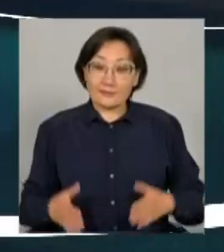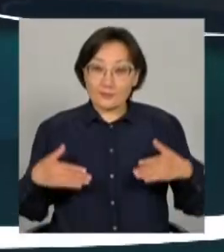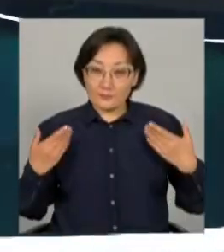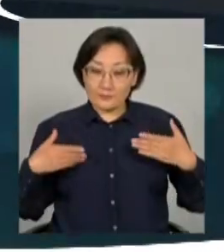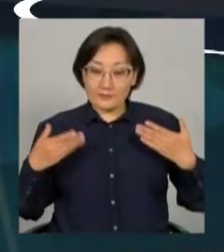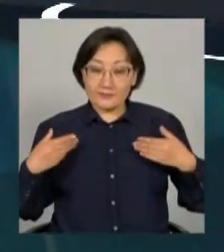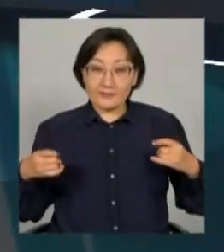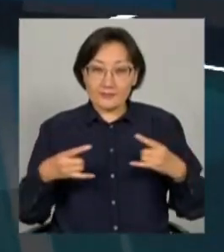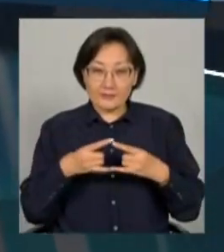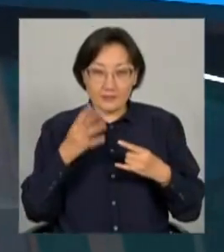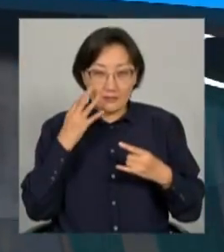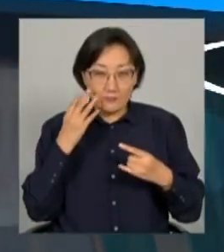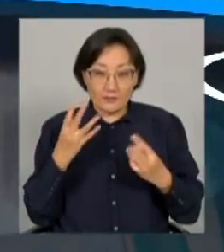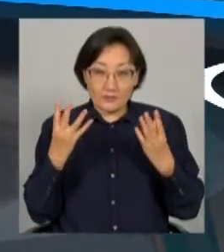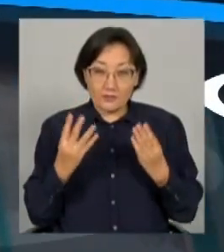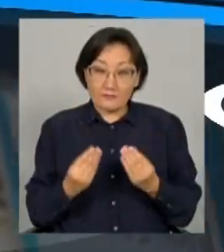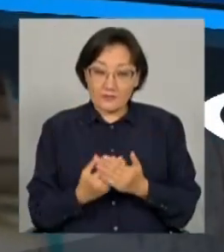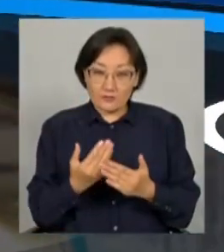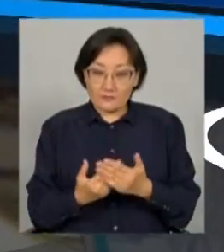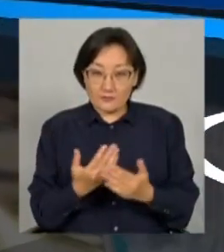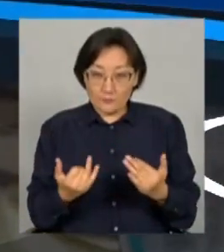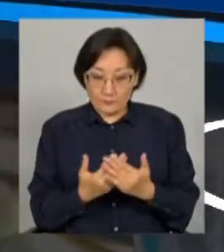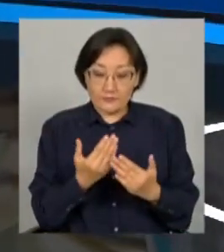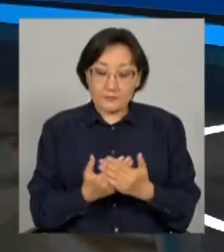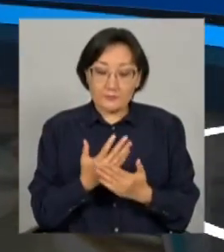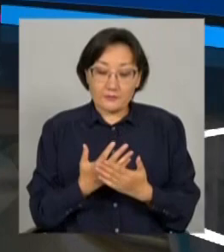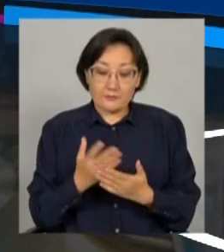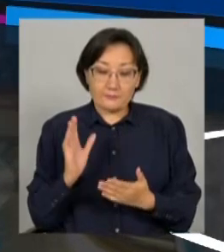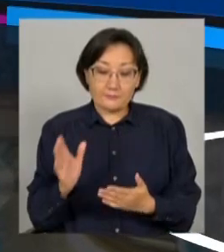Добрый день. С новостями к этому часу Алия Абитова. Коротко о главных событиях дня.